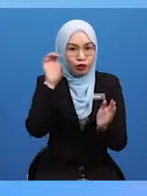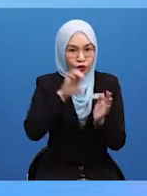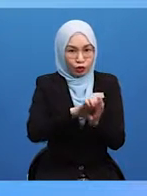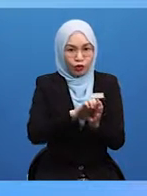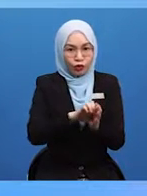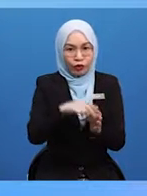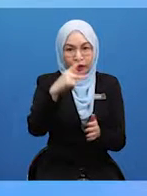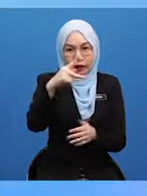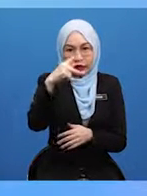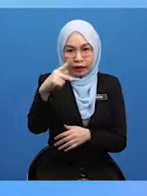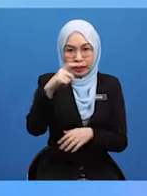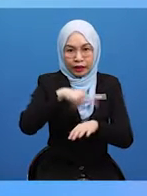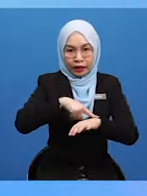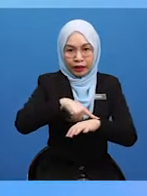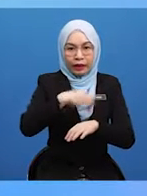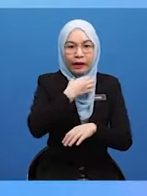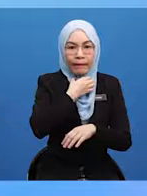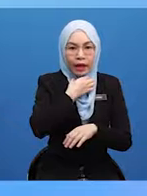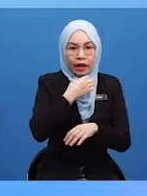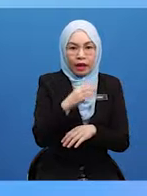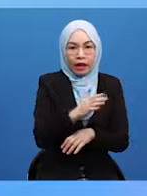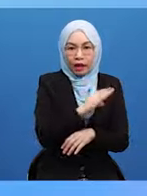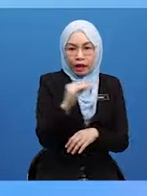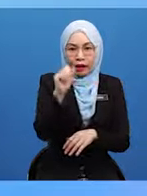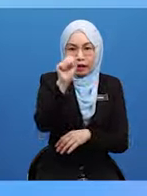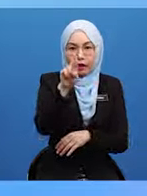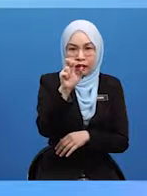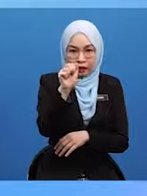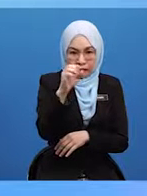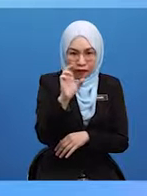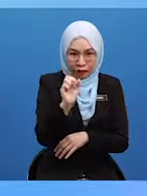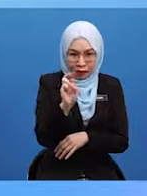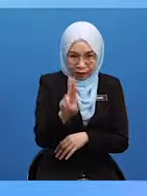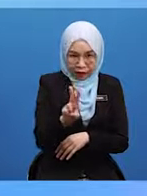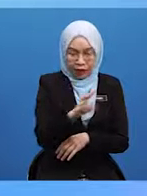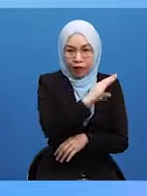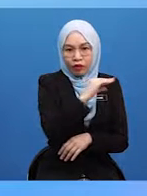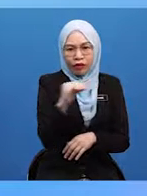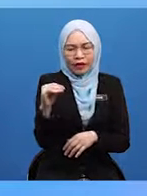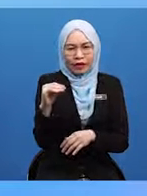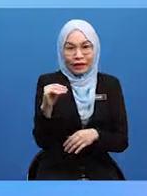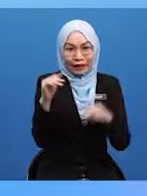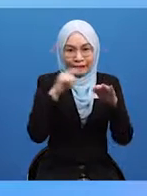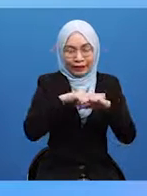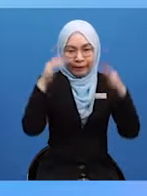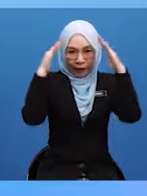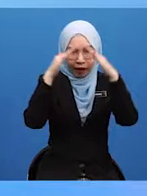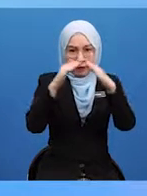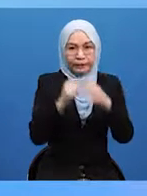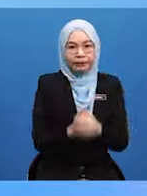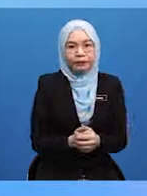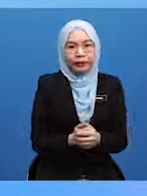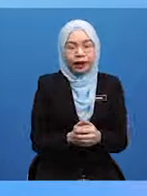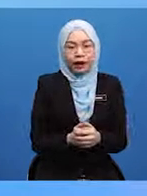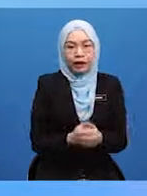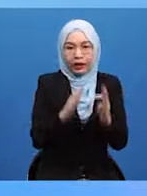Kangsar di Perak, Arau di Perlis dan Pekan di Pahang. Bandar-bandar ini telah